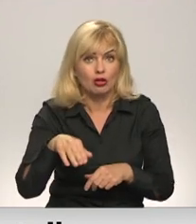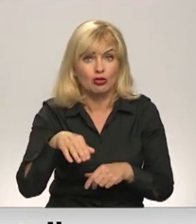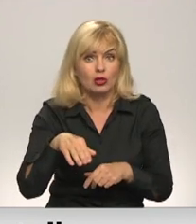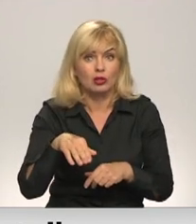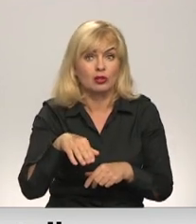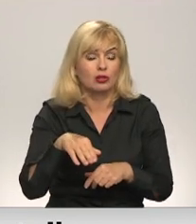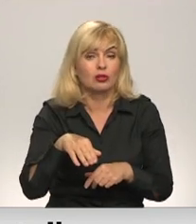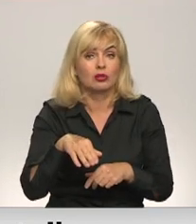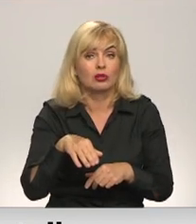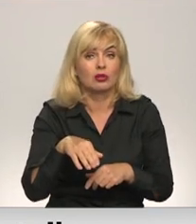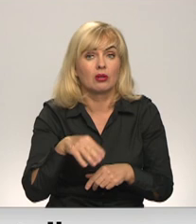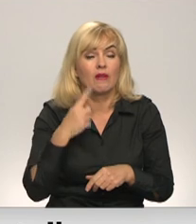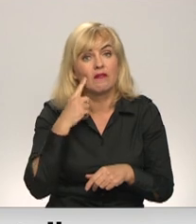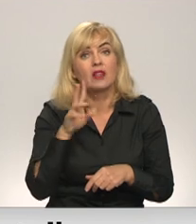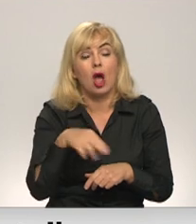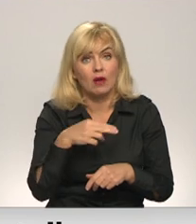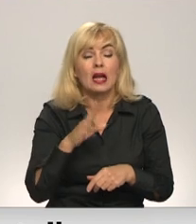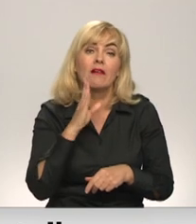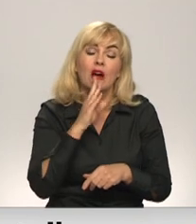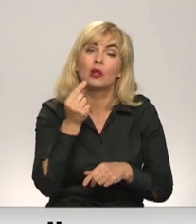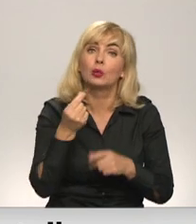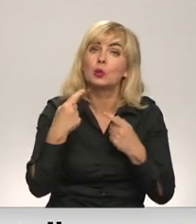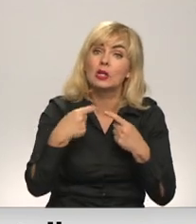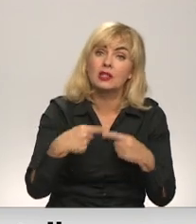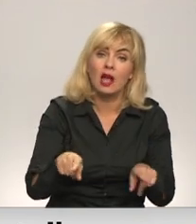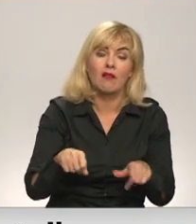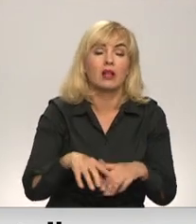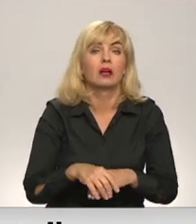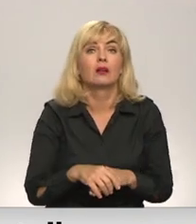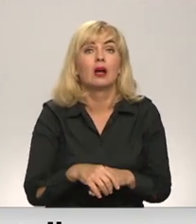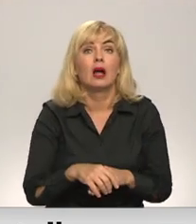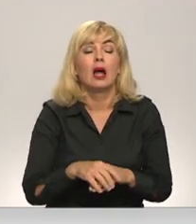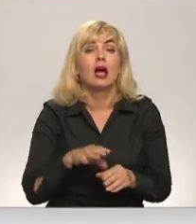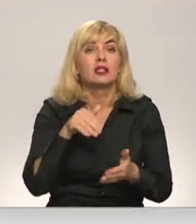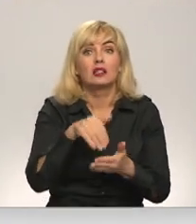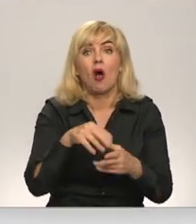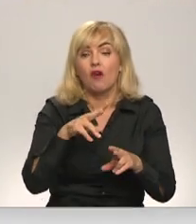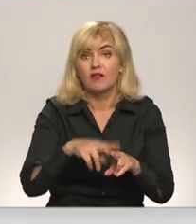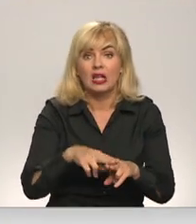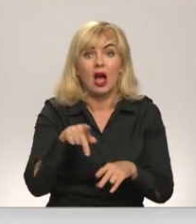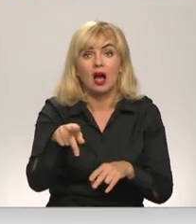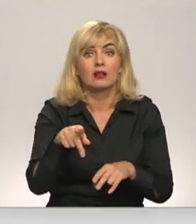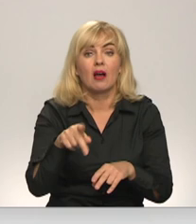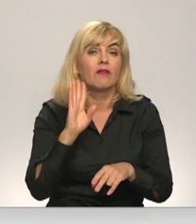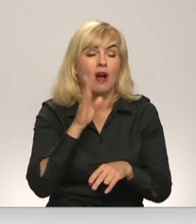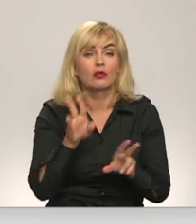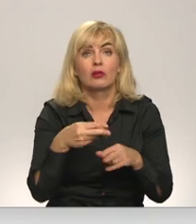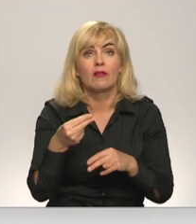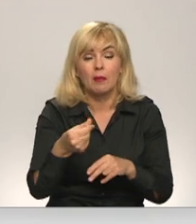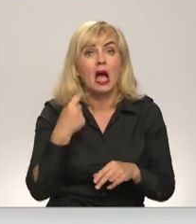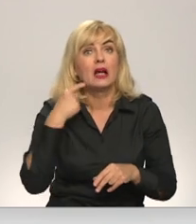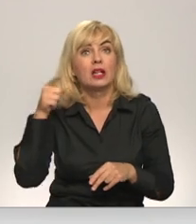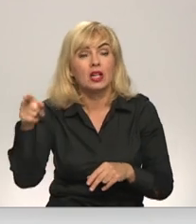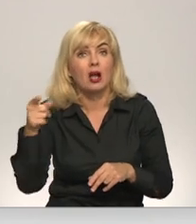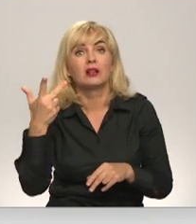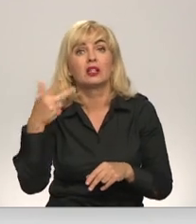nevajadzētu. Vasarā ir savādā. Teiksim, stāvvieta mums nav jāmaksā. Vasarā Rīgā ir,